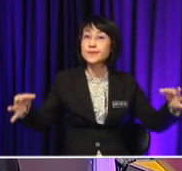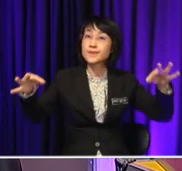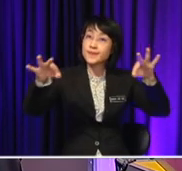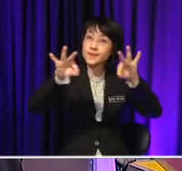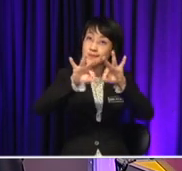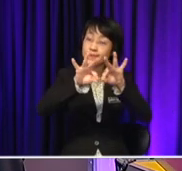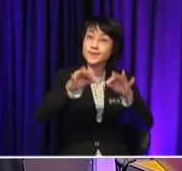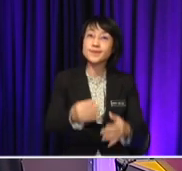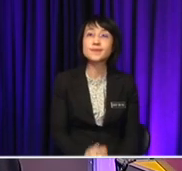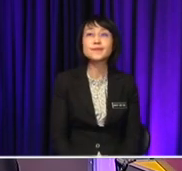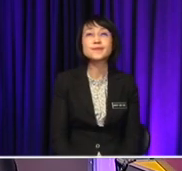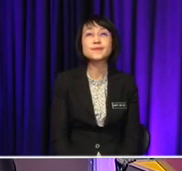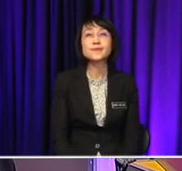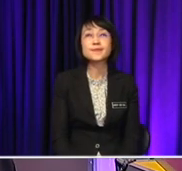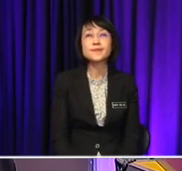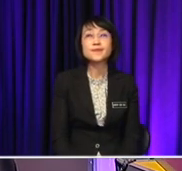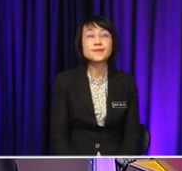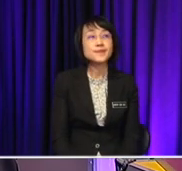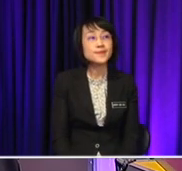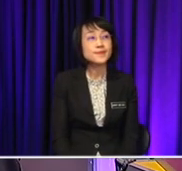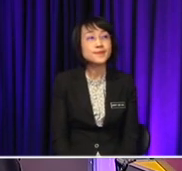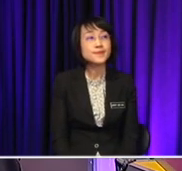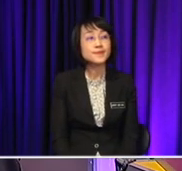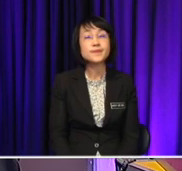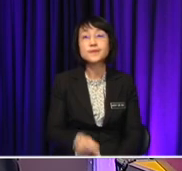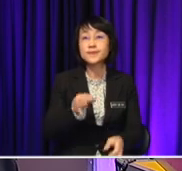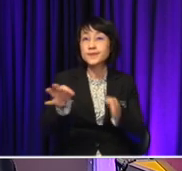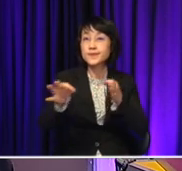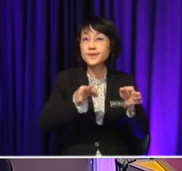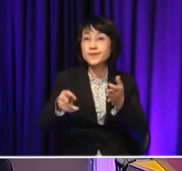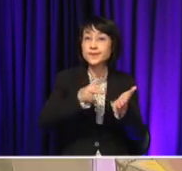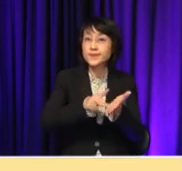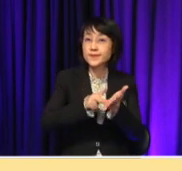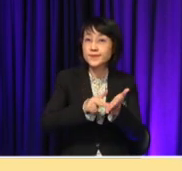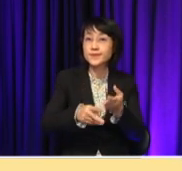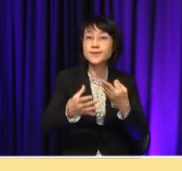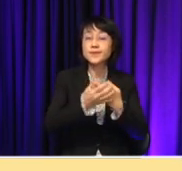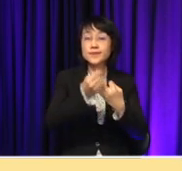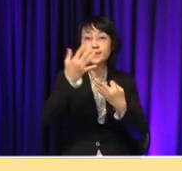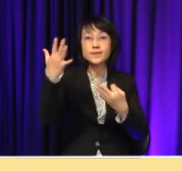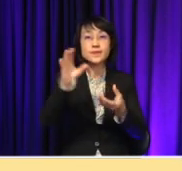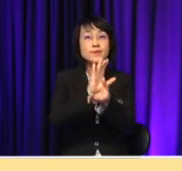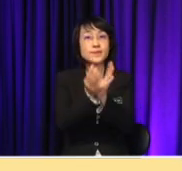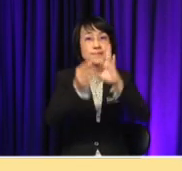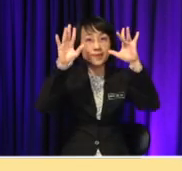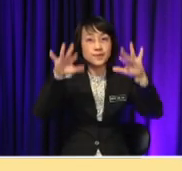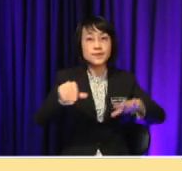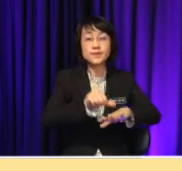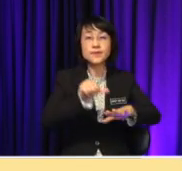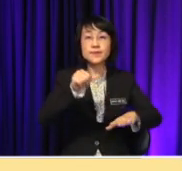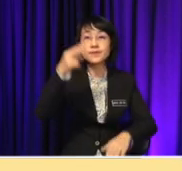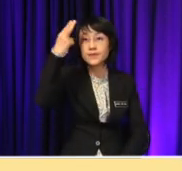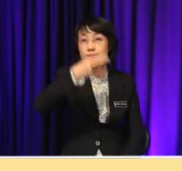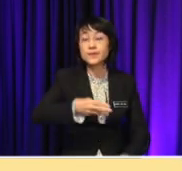enggak apa-apa sih sudah oke tugasnya dia adalah Uraikan kesan fenomena cuaca hujan ESSI sudah ada